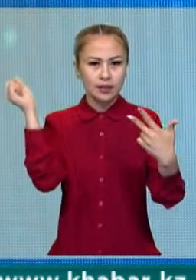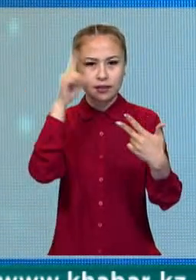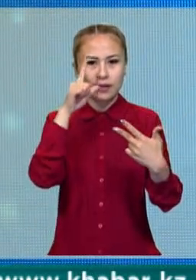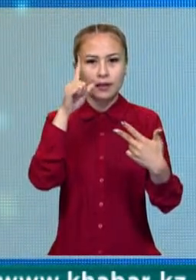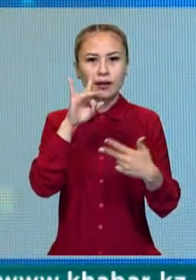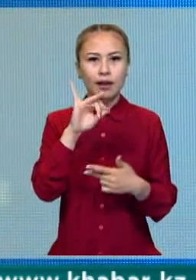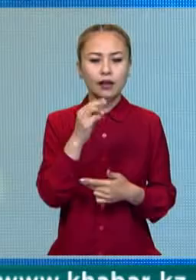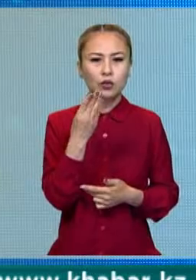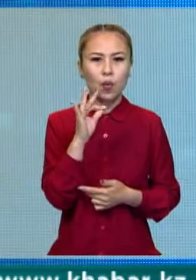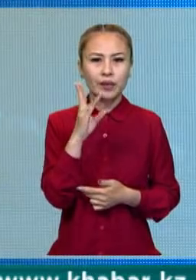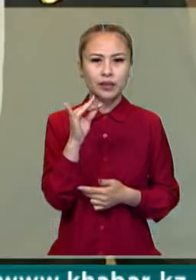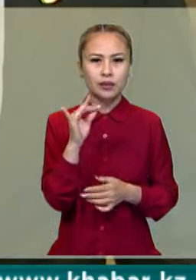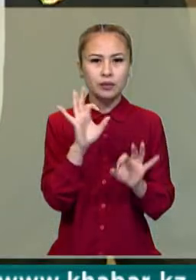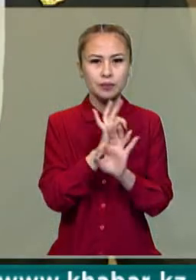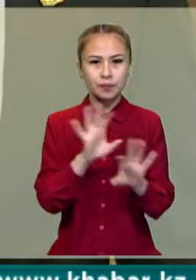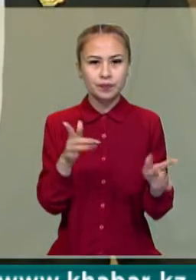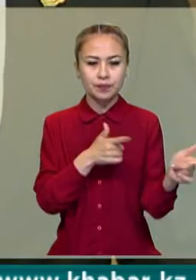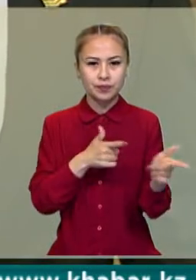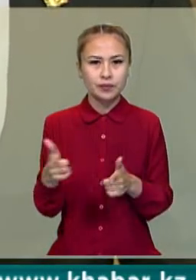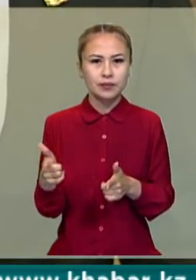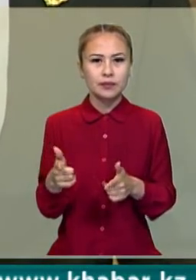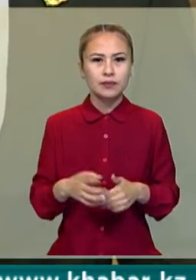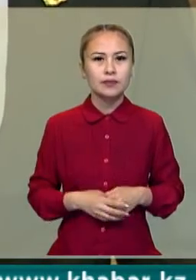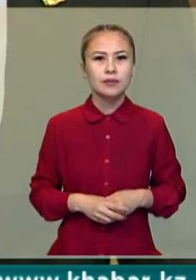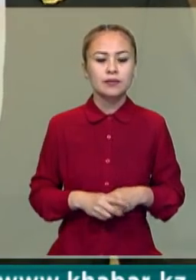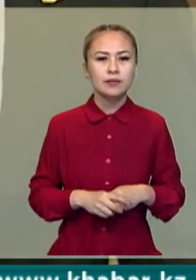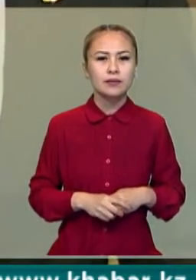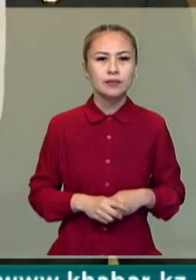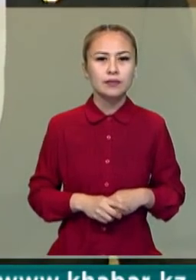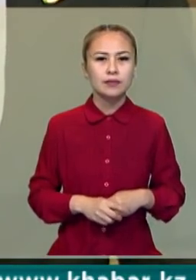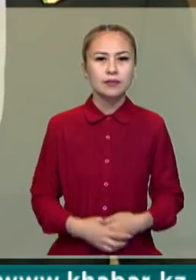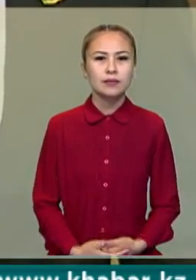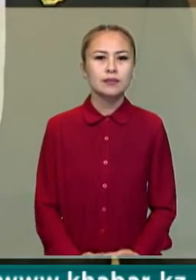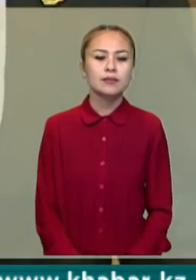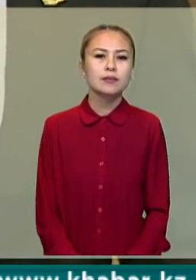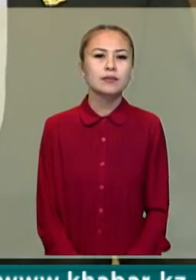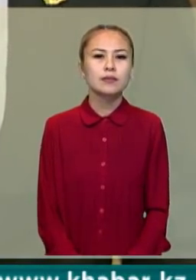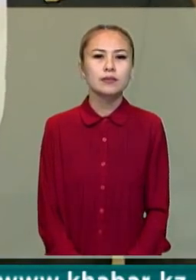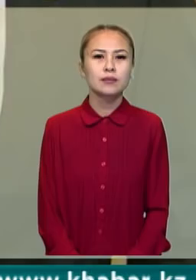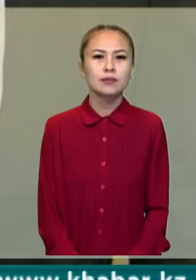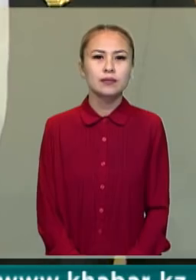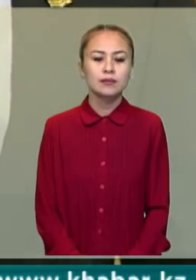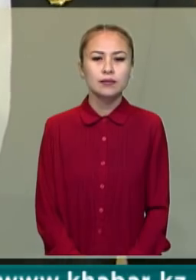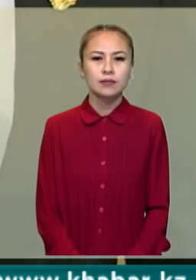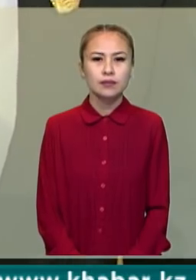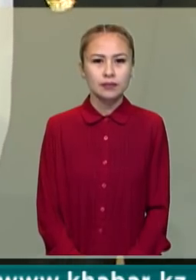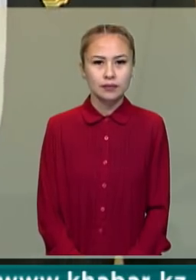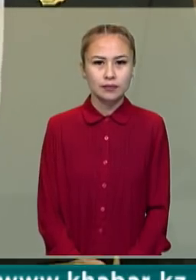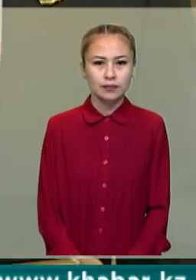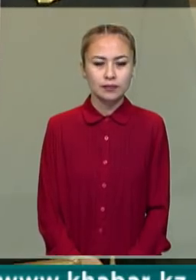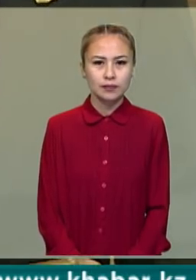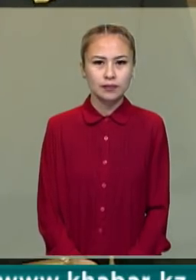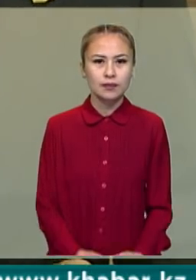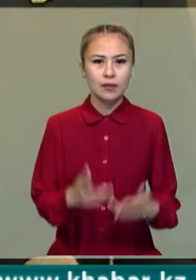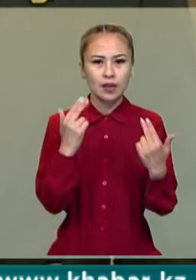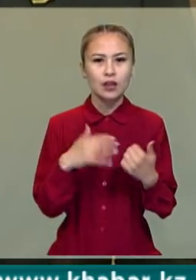байланысқа шыққан әріптесім Риат Шони айтып беруге әзір. Риат, сіз эфирдесіз. Рахмет, Мөлдір. Я,